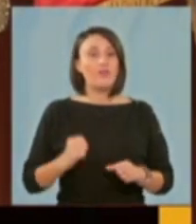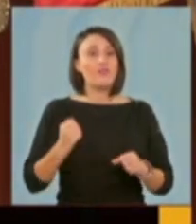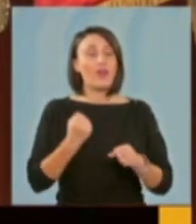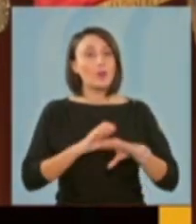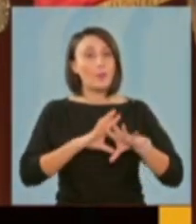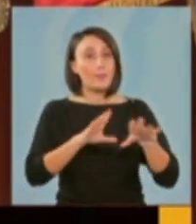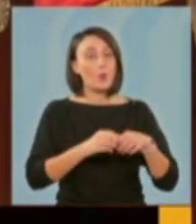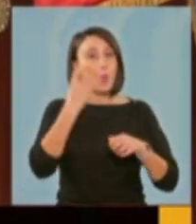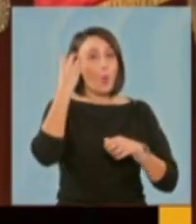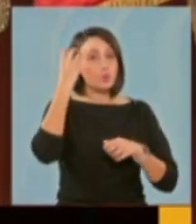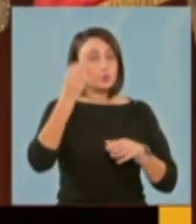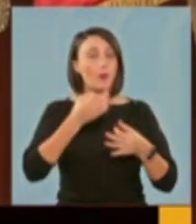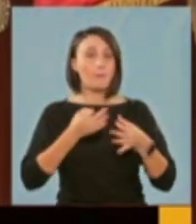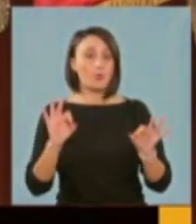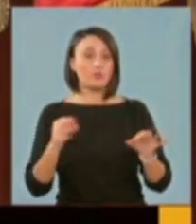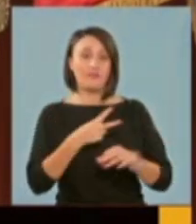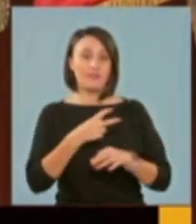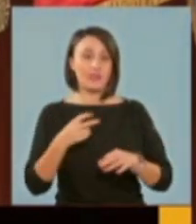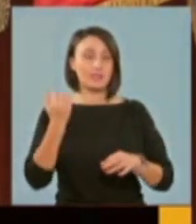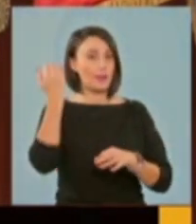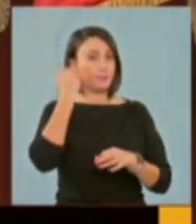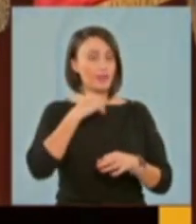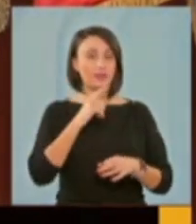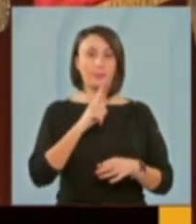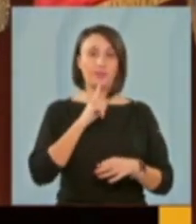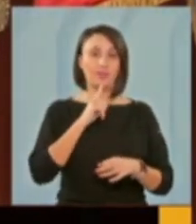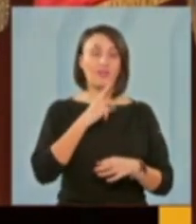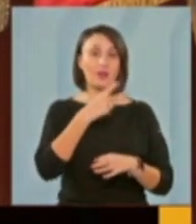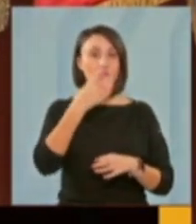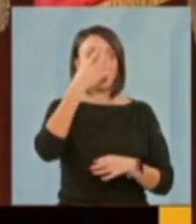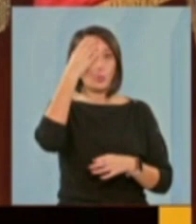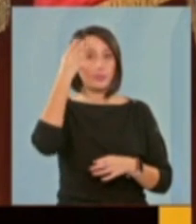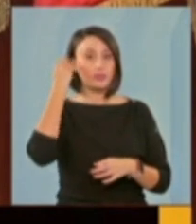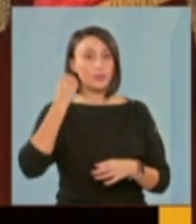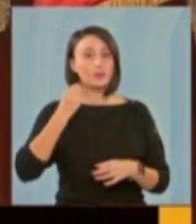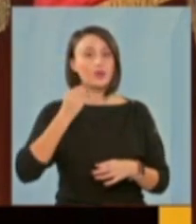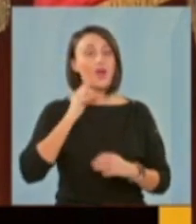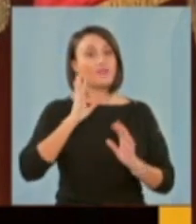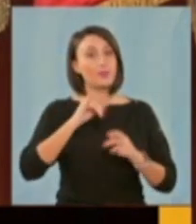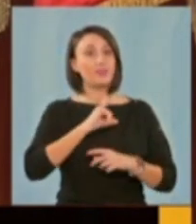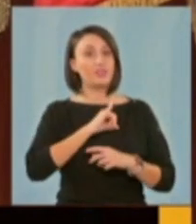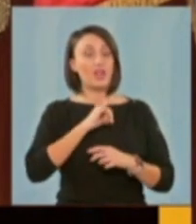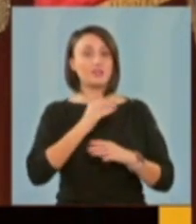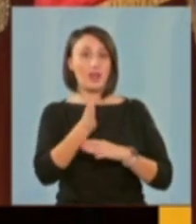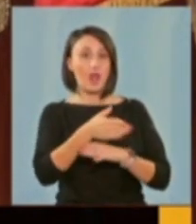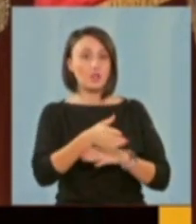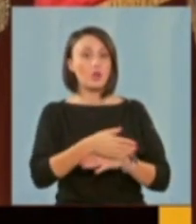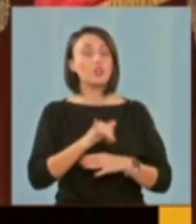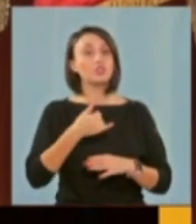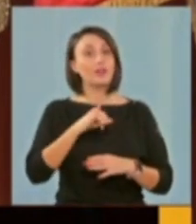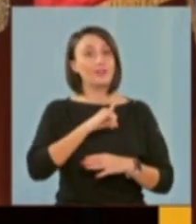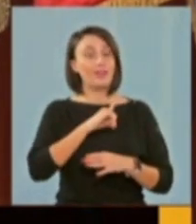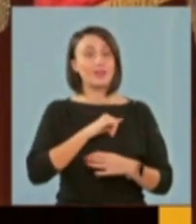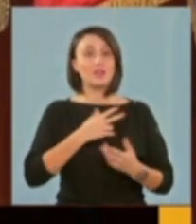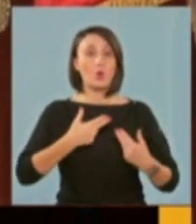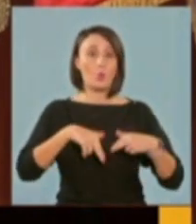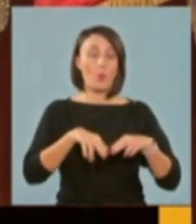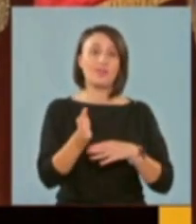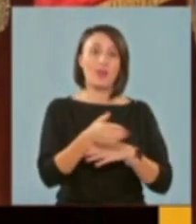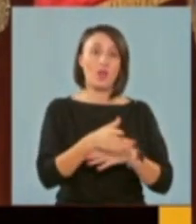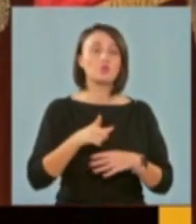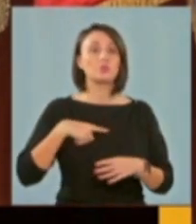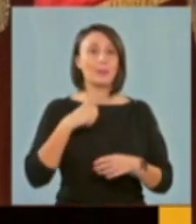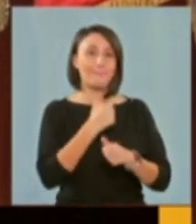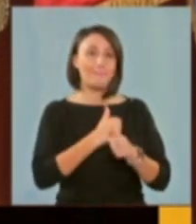o cultură a modernității, fără să ne pierdem identitatea, fără să uităm că avem interese naționale și interesele noastre naționale